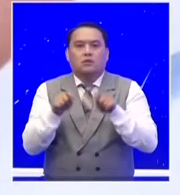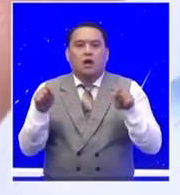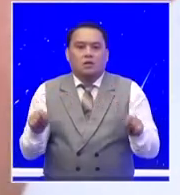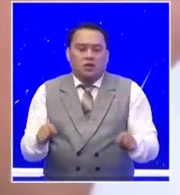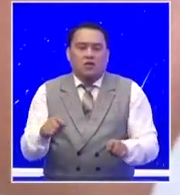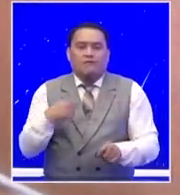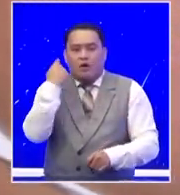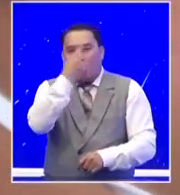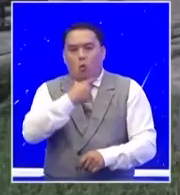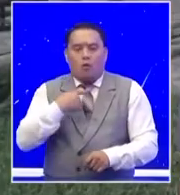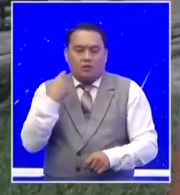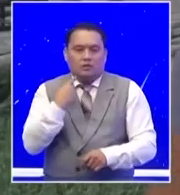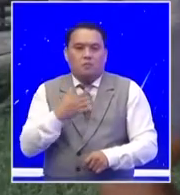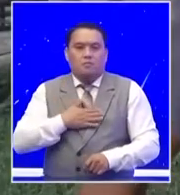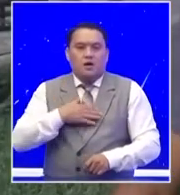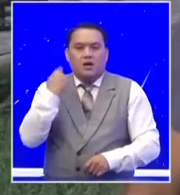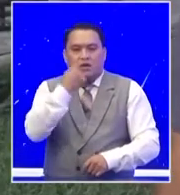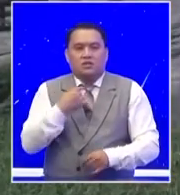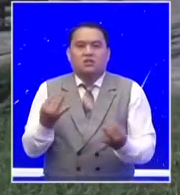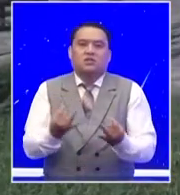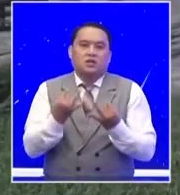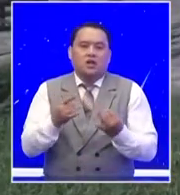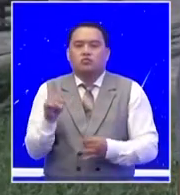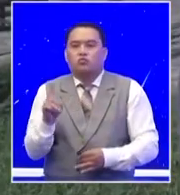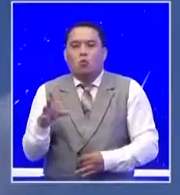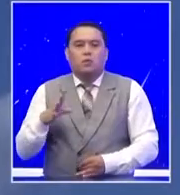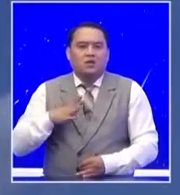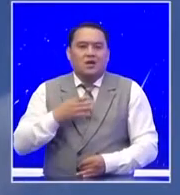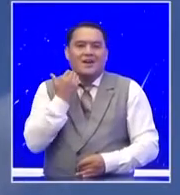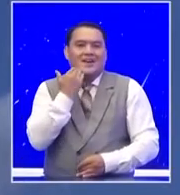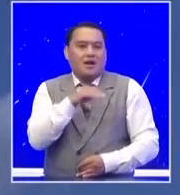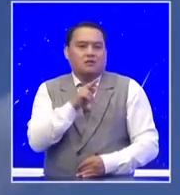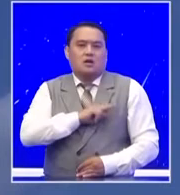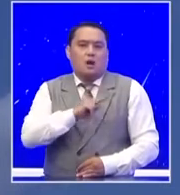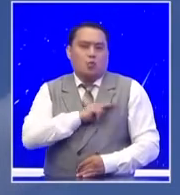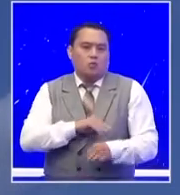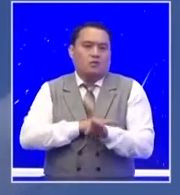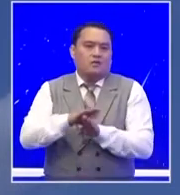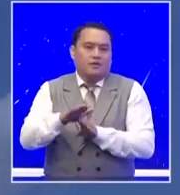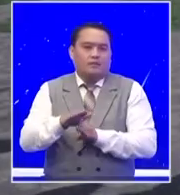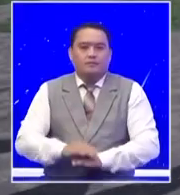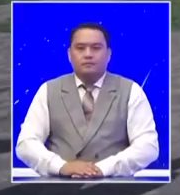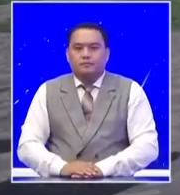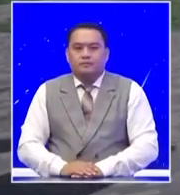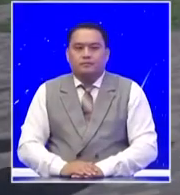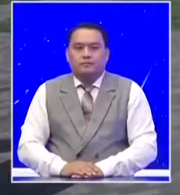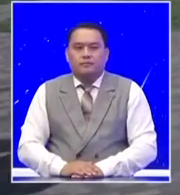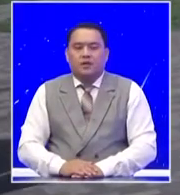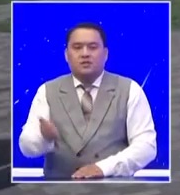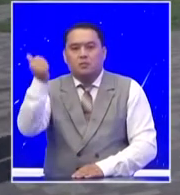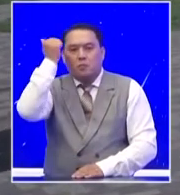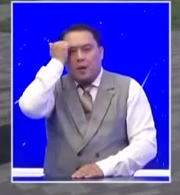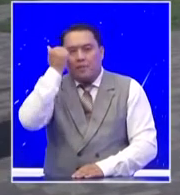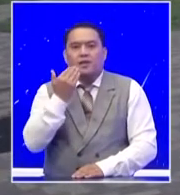мурала, мы имели личные интересы в том, чтобы качественно исполнить работу. Коллеги вспоминают